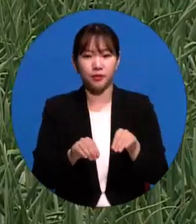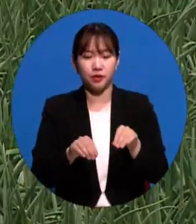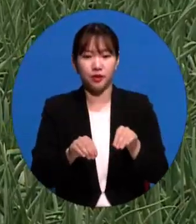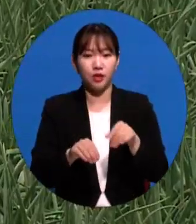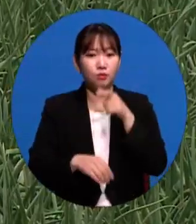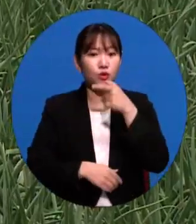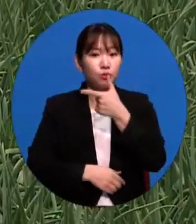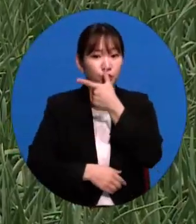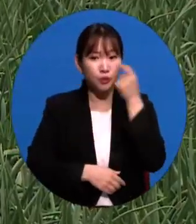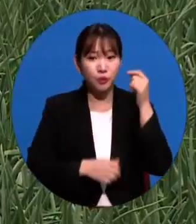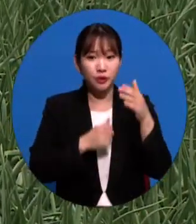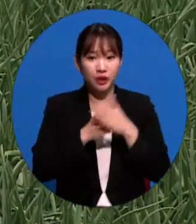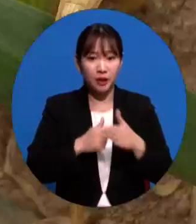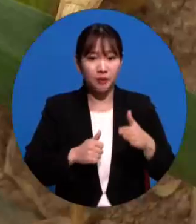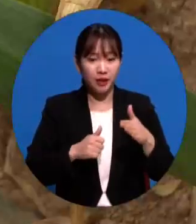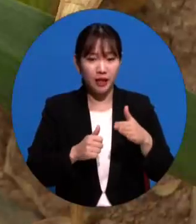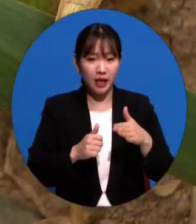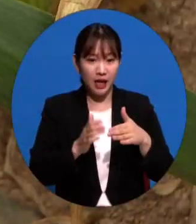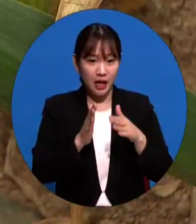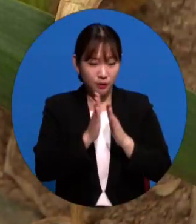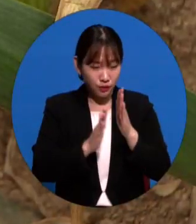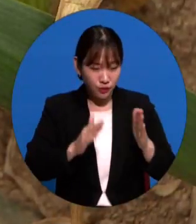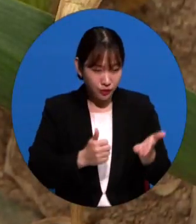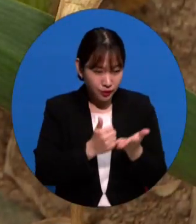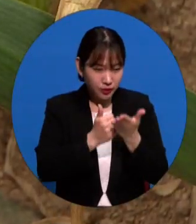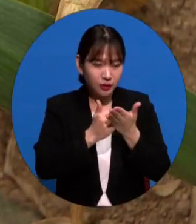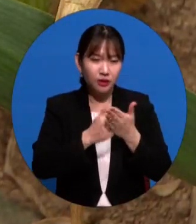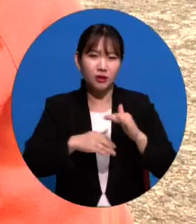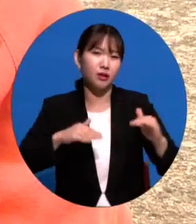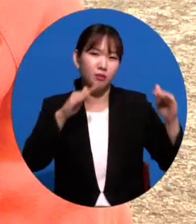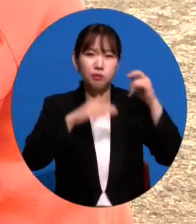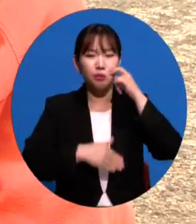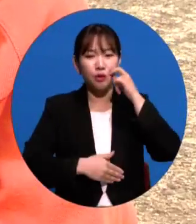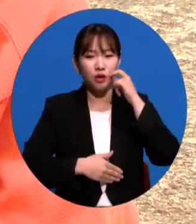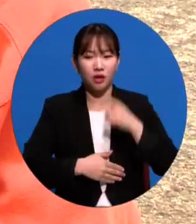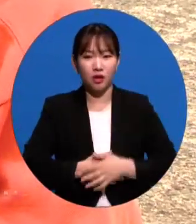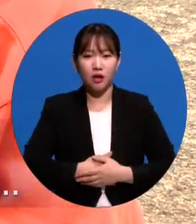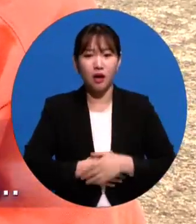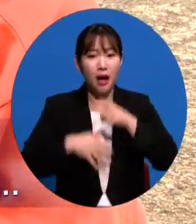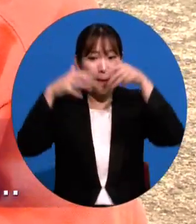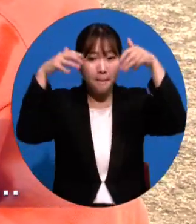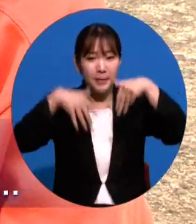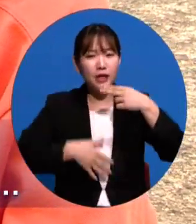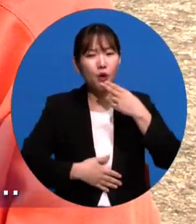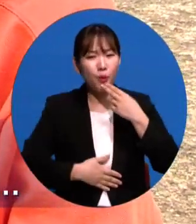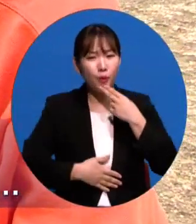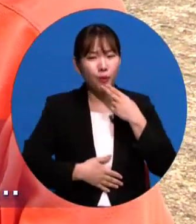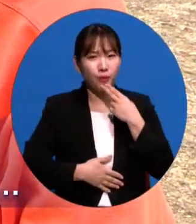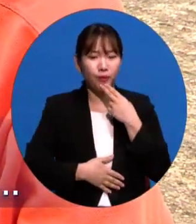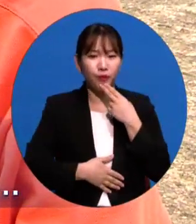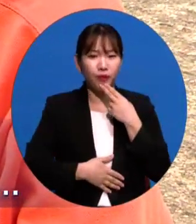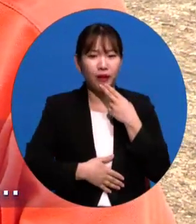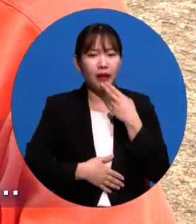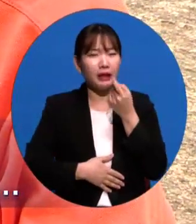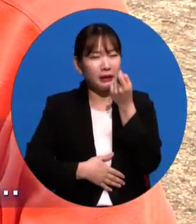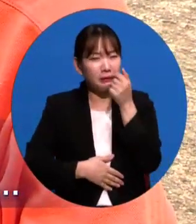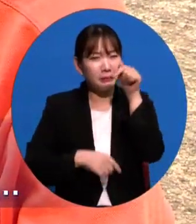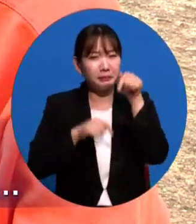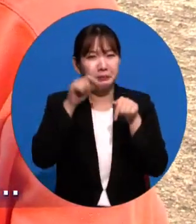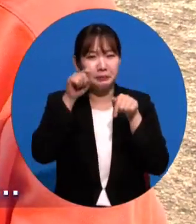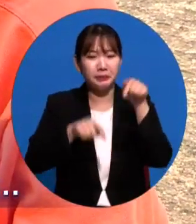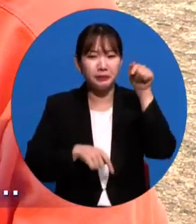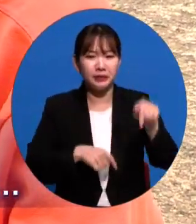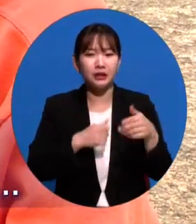물이 부족하다 보니 작물이 제대로 자라지 못하고 있는 겁니다. 비가 안 와서 계속 안 와버리고 택하시고 와버리니까